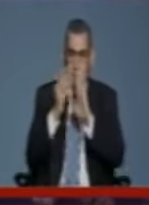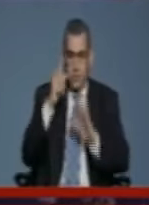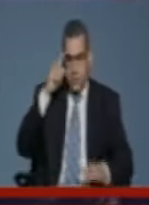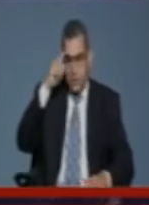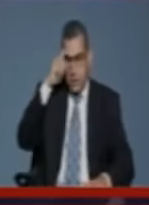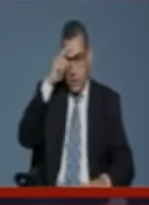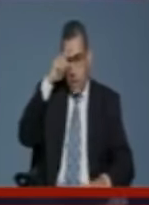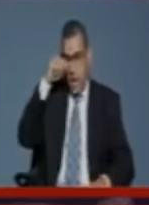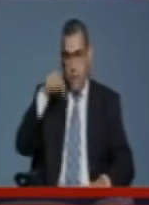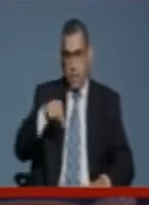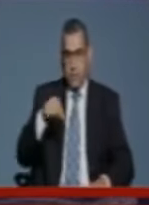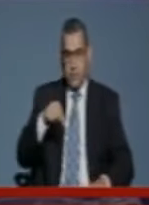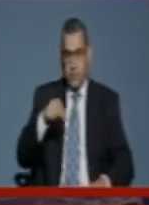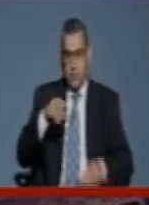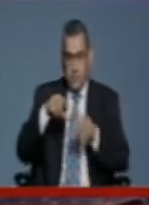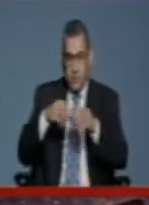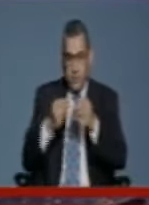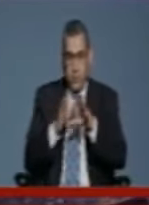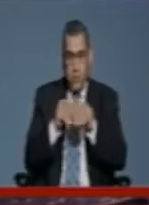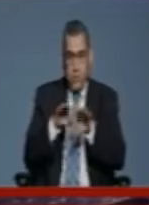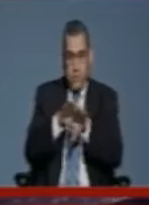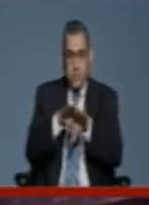على حدودنا، الحدود بتاعتنا